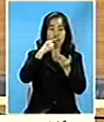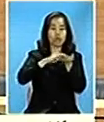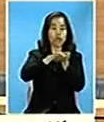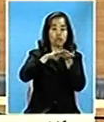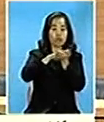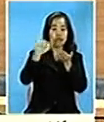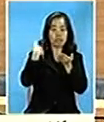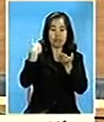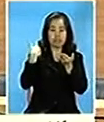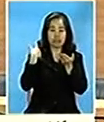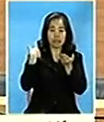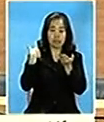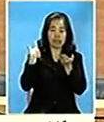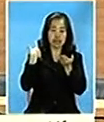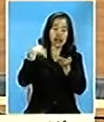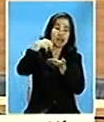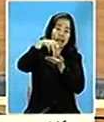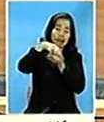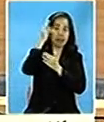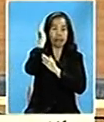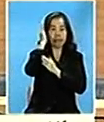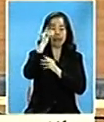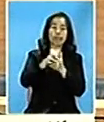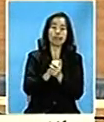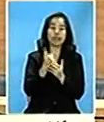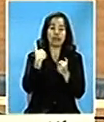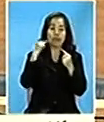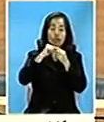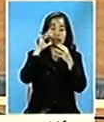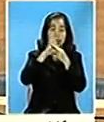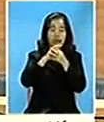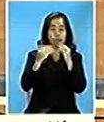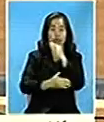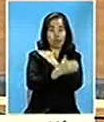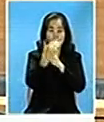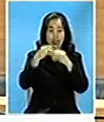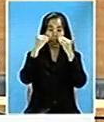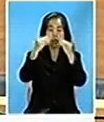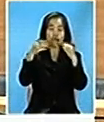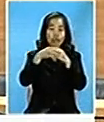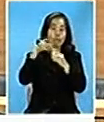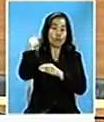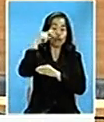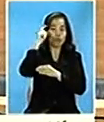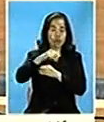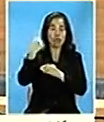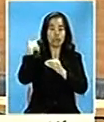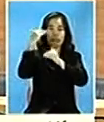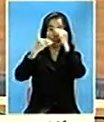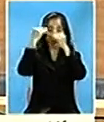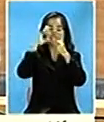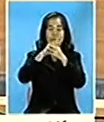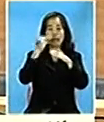ะฟังเลคเชอร์ไปนิดก็ไม่เป็นไรนะคะดิฉันคิดว่าในการที่เราจะให้โอกาสกับสตรีนั้นน่ะเราต้องพัฒนาทางด้านการเมือง